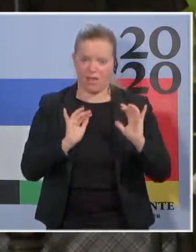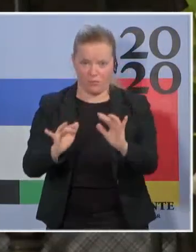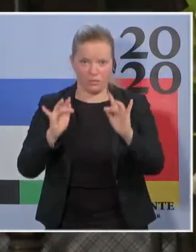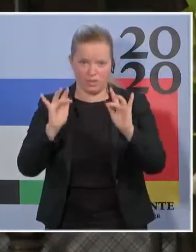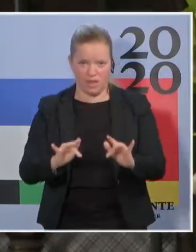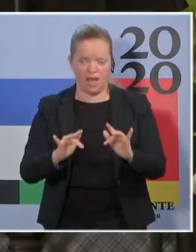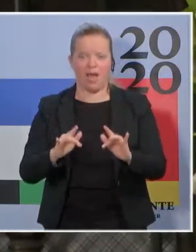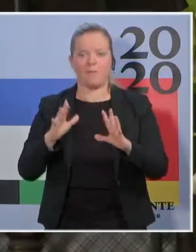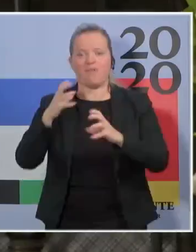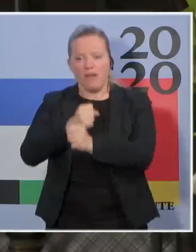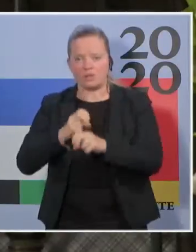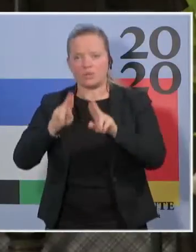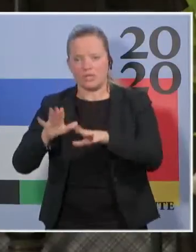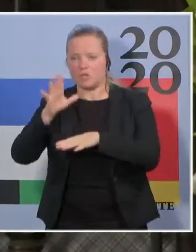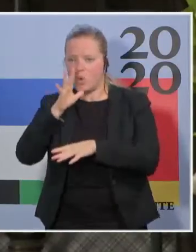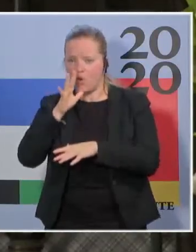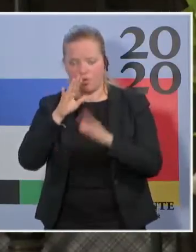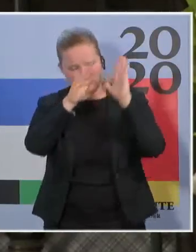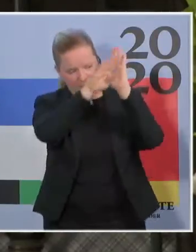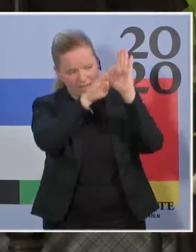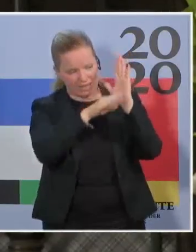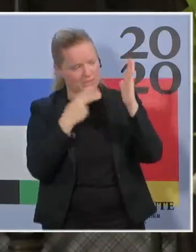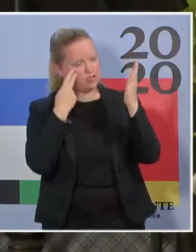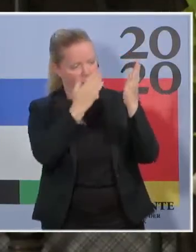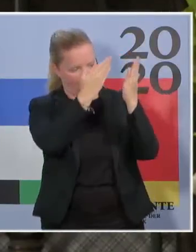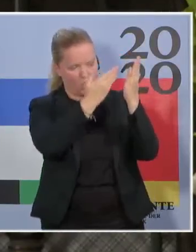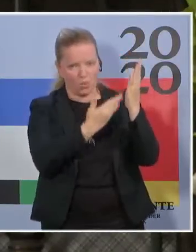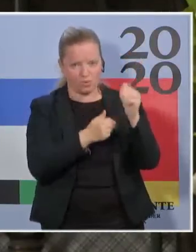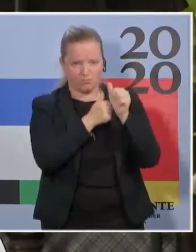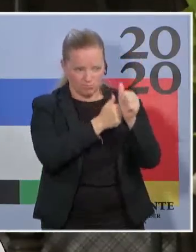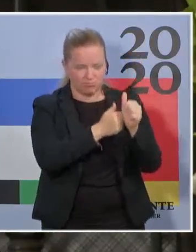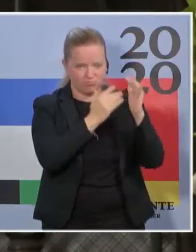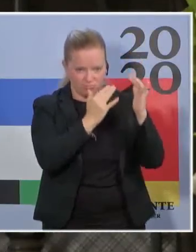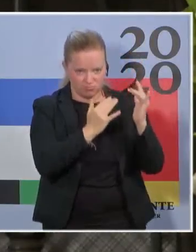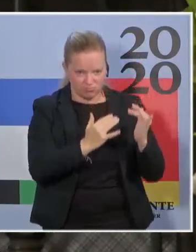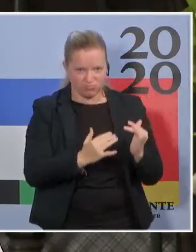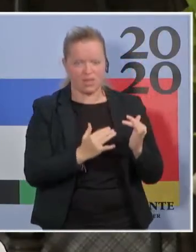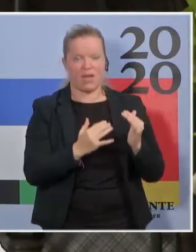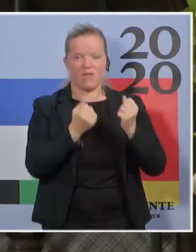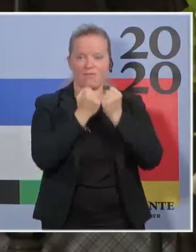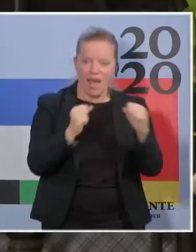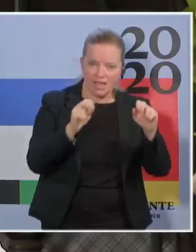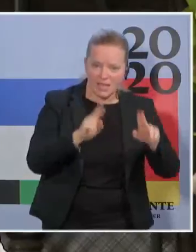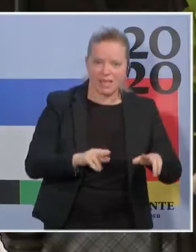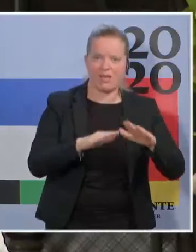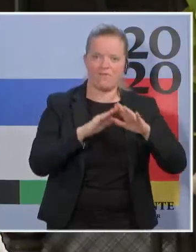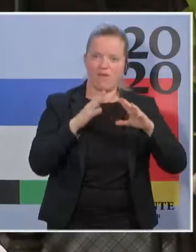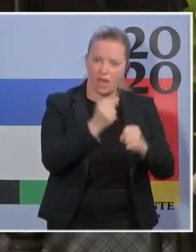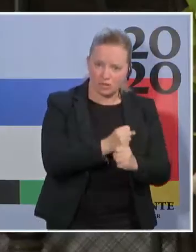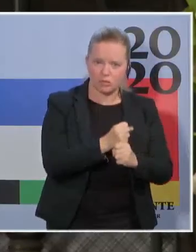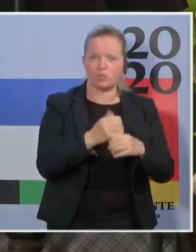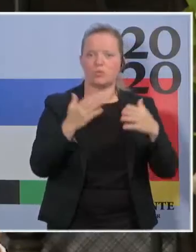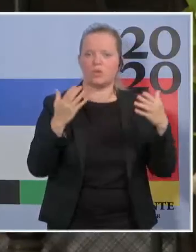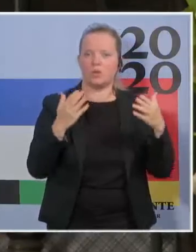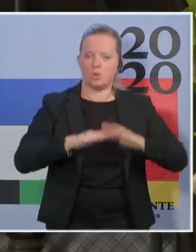Verfassungsgerichtshof entlang des Rechts, der Gesetze, der Verfassung, der Freiheitsrechte, der Grundwerte